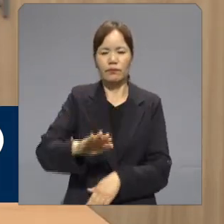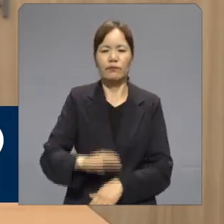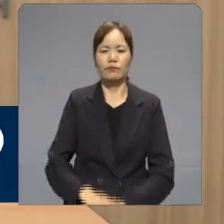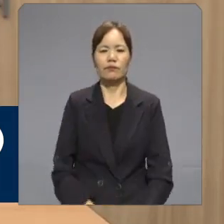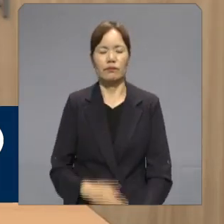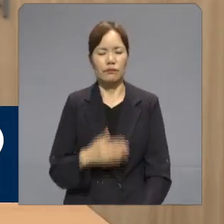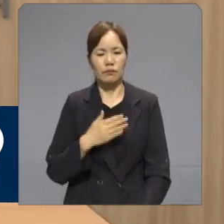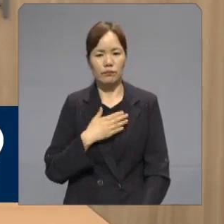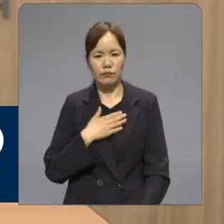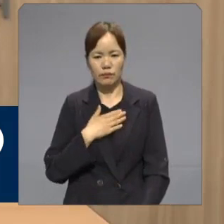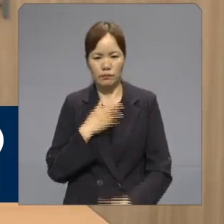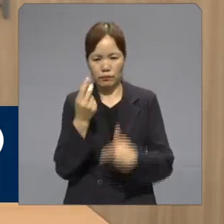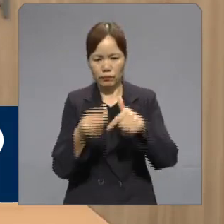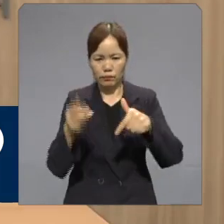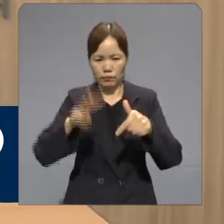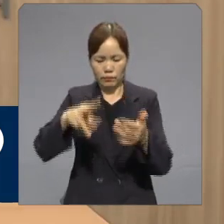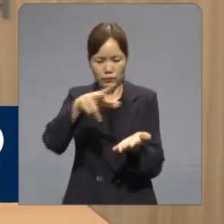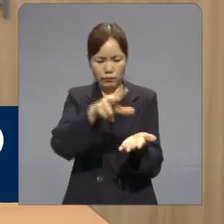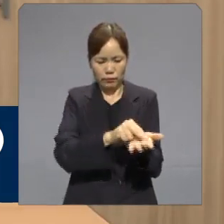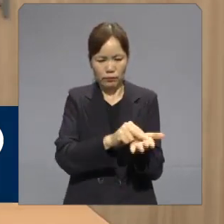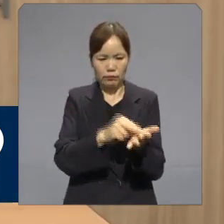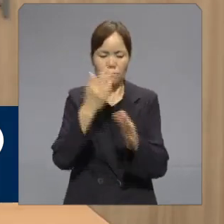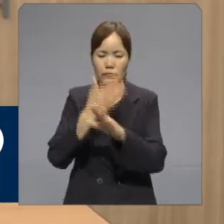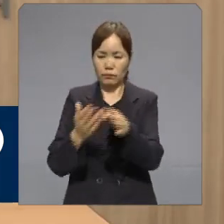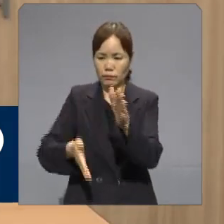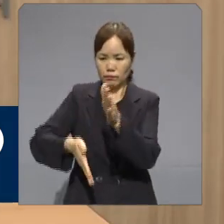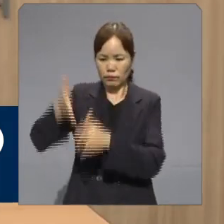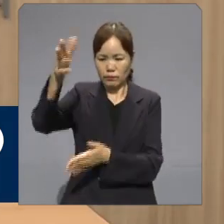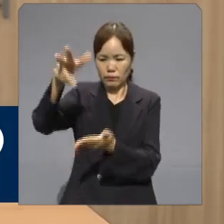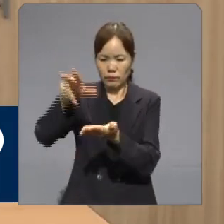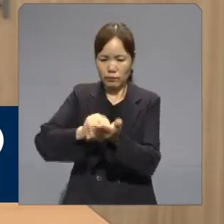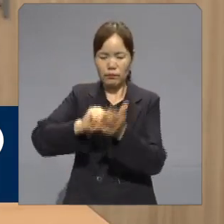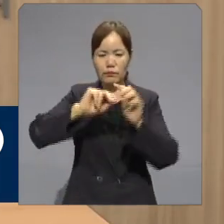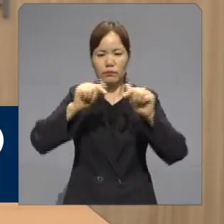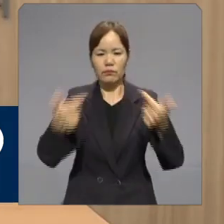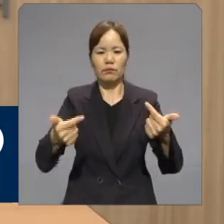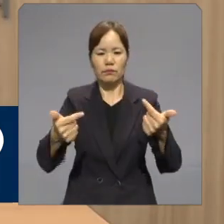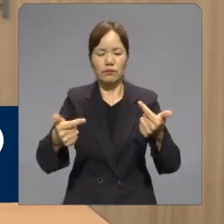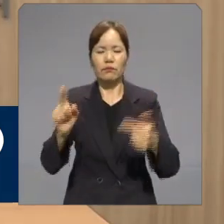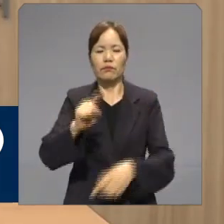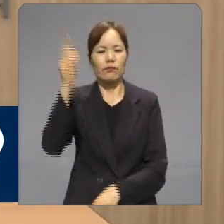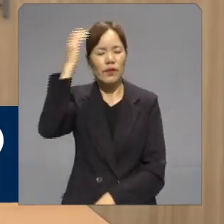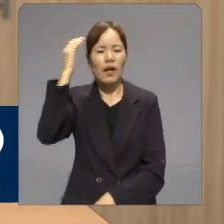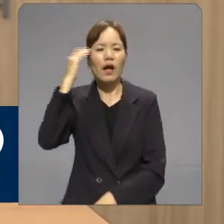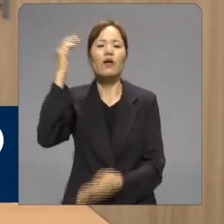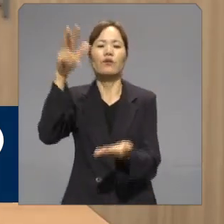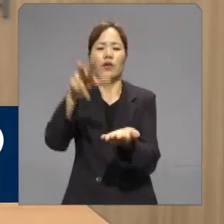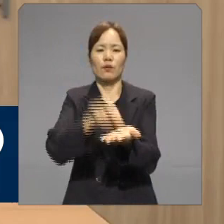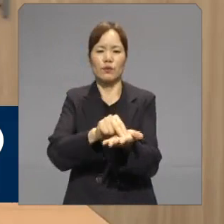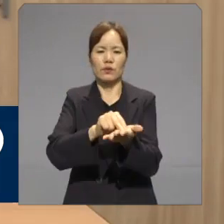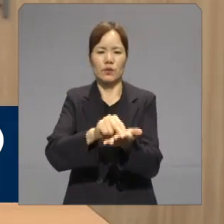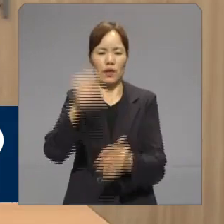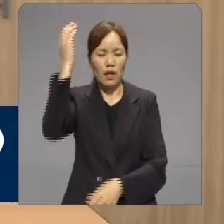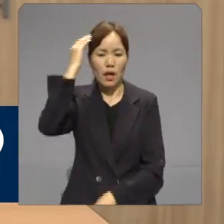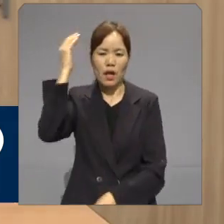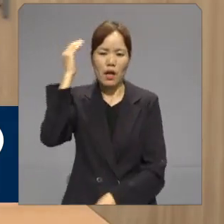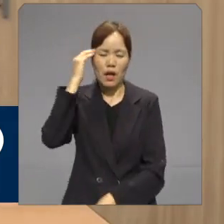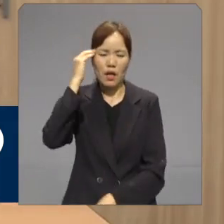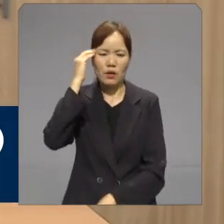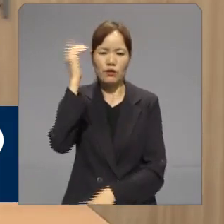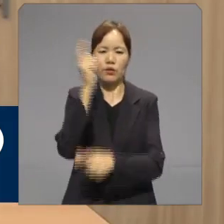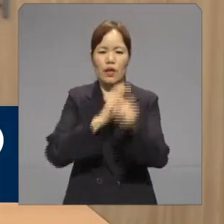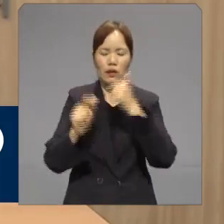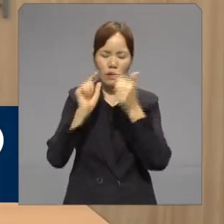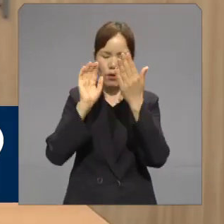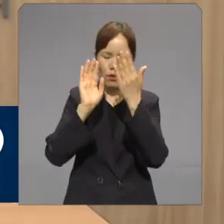어 정말 이거는 인천의 문제 또는 다른 도시의 문제가 아니고 바로 대한민국의 문제다 대한민국이 더 나은